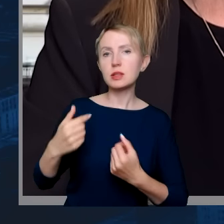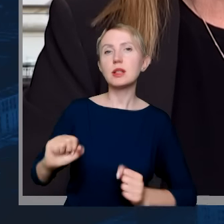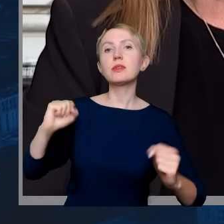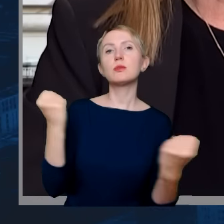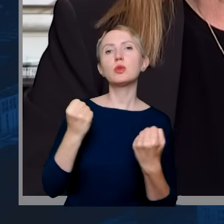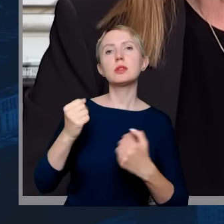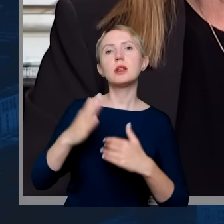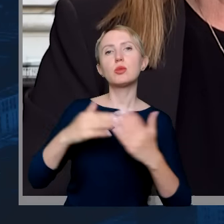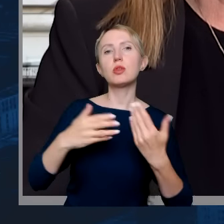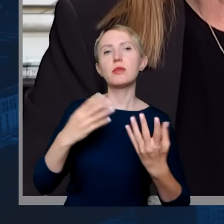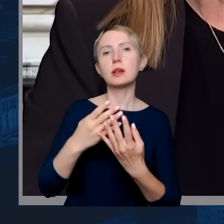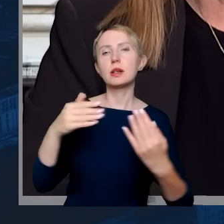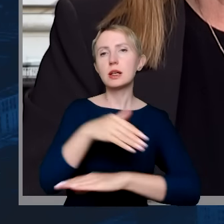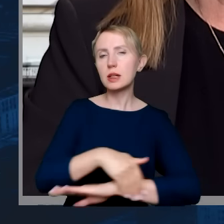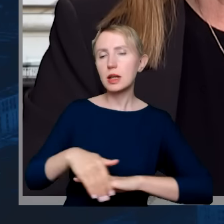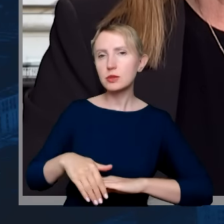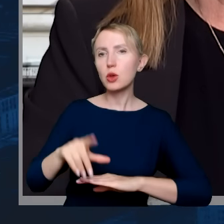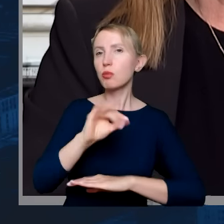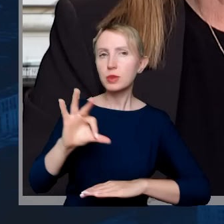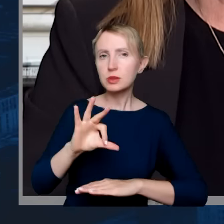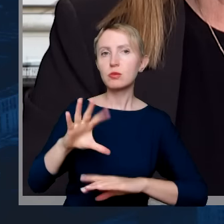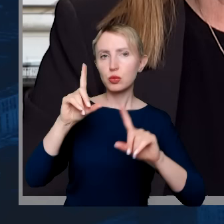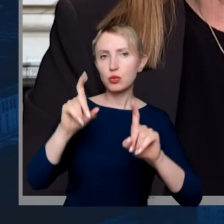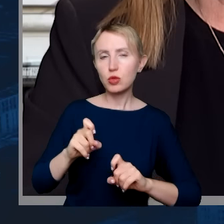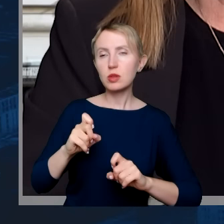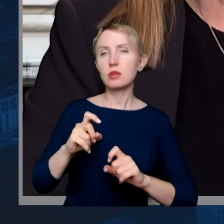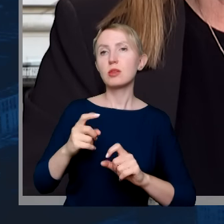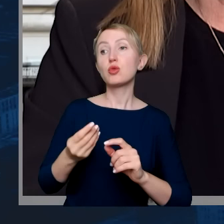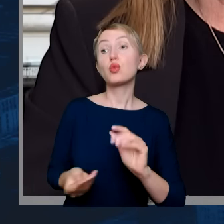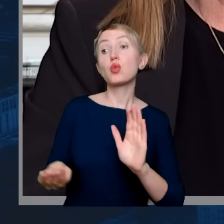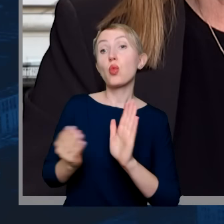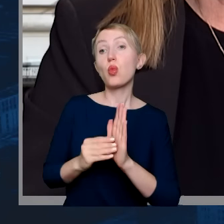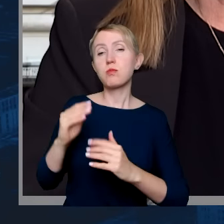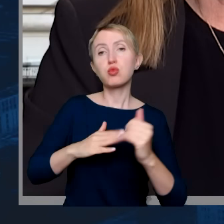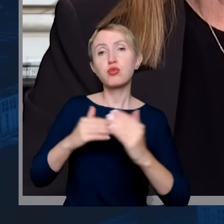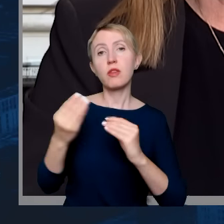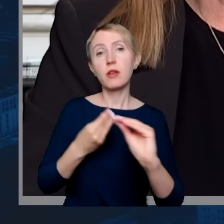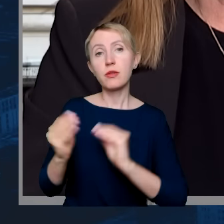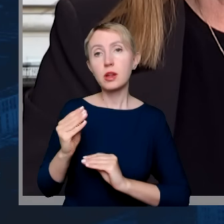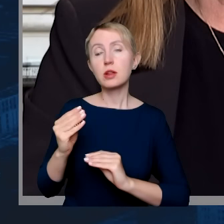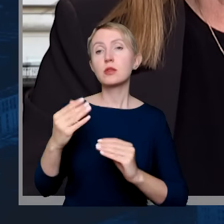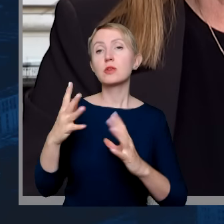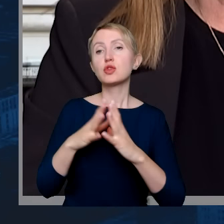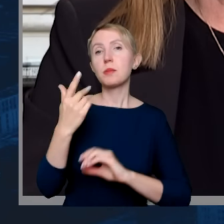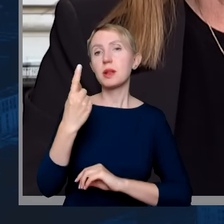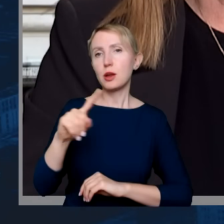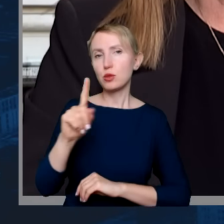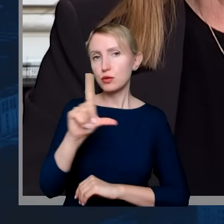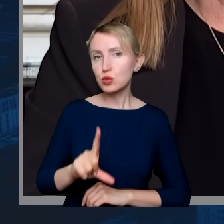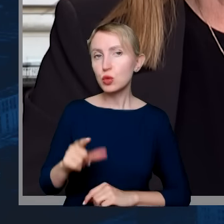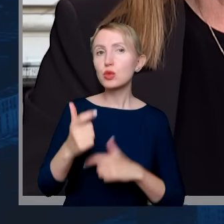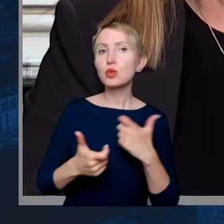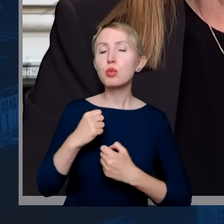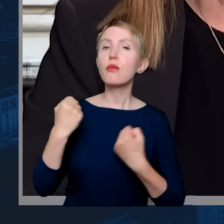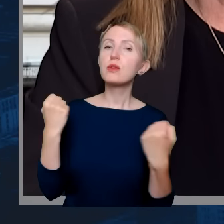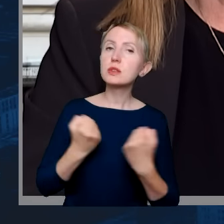rozpoczął Prawo i Sprawiedliwość, i dozbrojenie w cudzysłowie tej granicy o 10 miliardów złotych, zrobienie umocnień